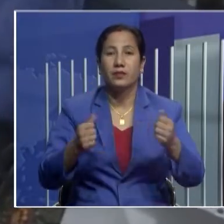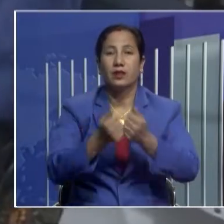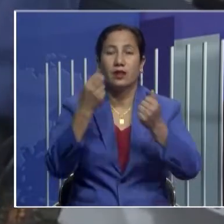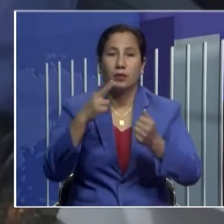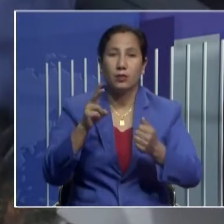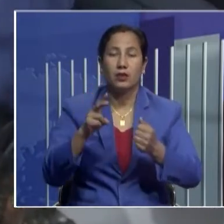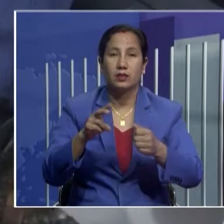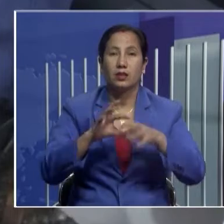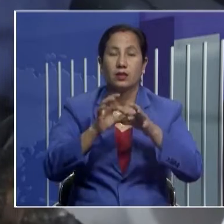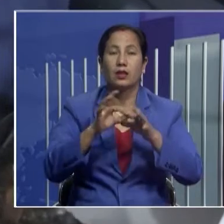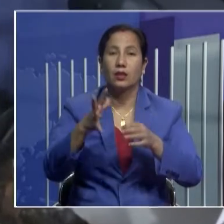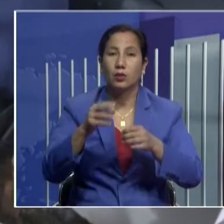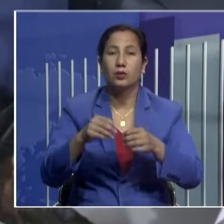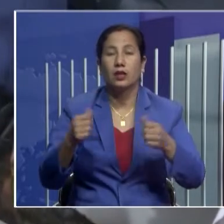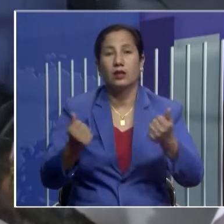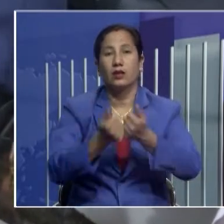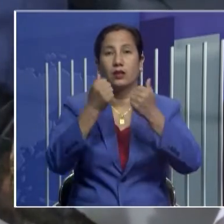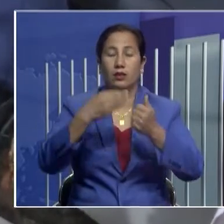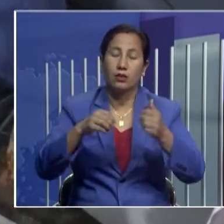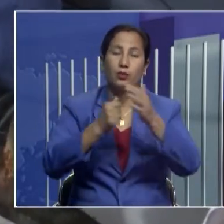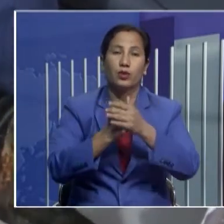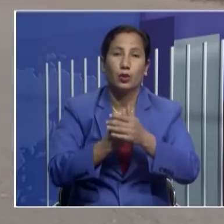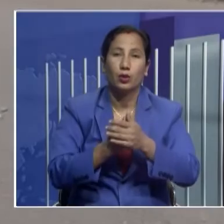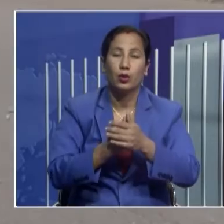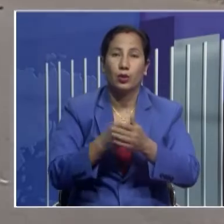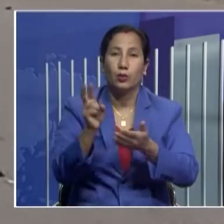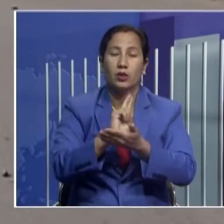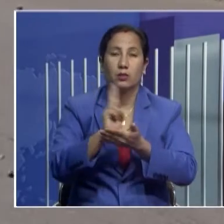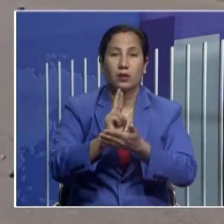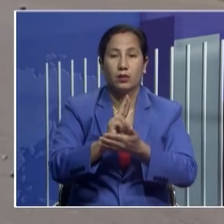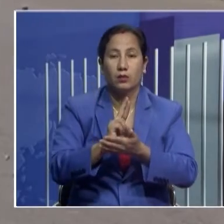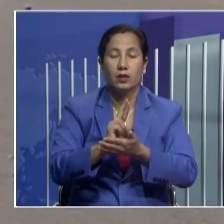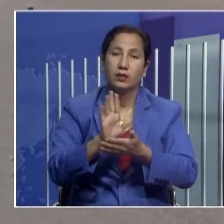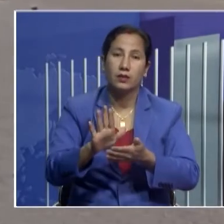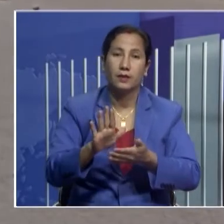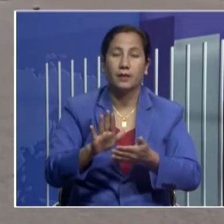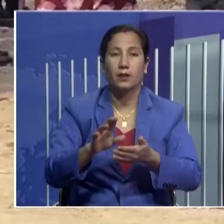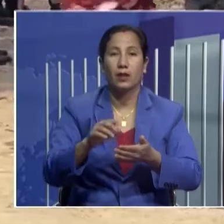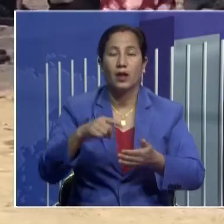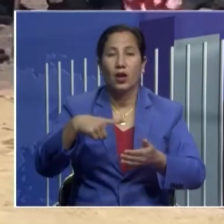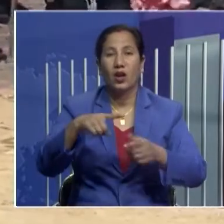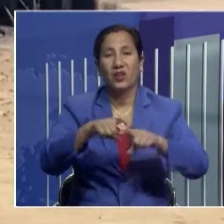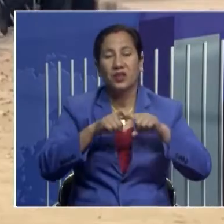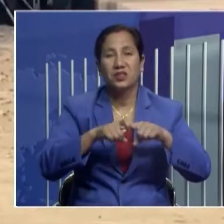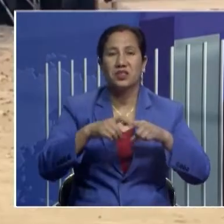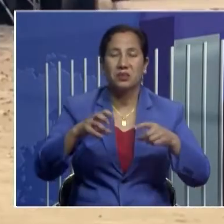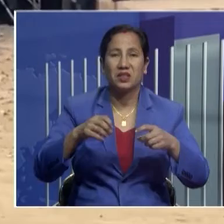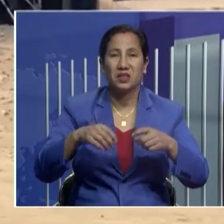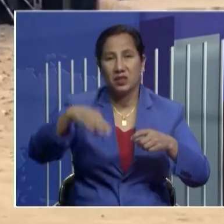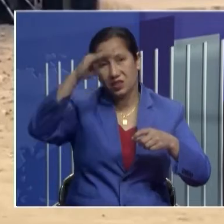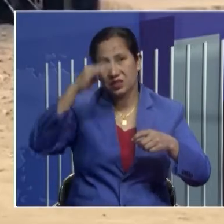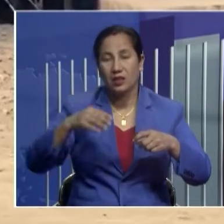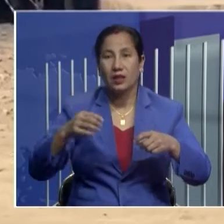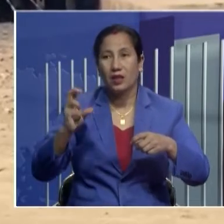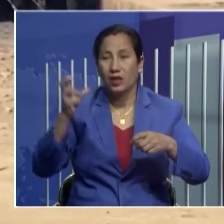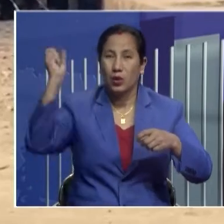समन्वय र सहकार्य नहुँदा घटना हुन पुगेको प्रतिवेदनमा उल्लेख छ। अनियन्त्रित भिडले सुरक्षाकर्मीलाई ढुङ्गा र पेट्रोल बम प्रहार